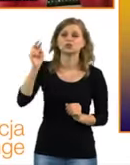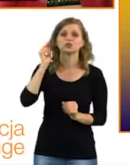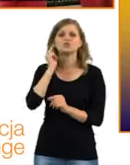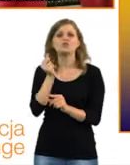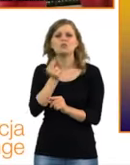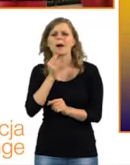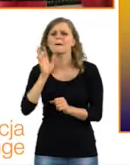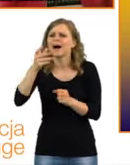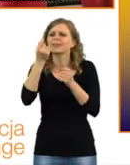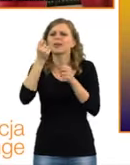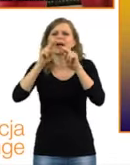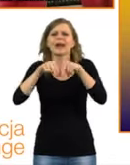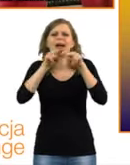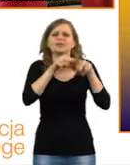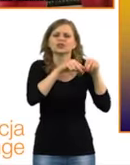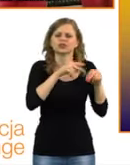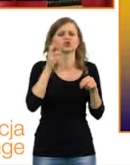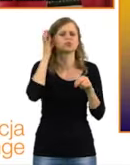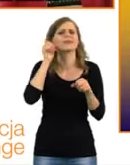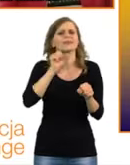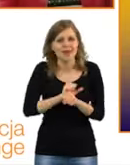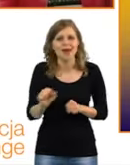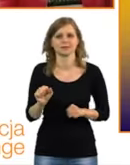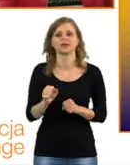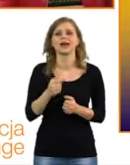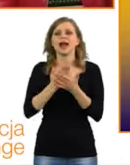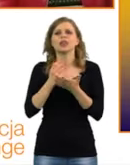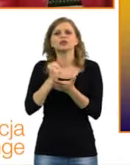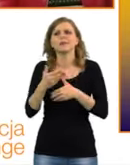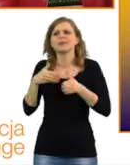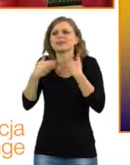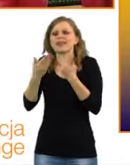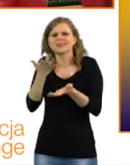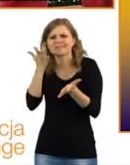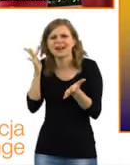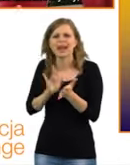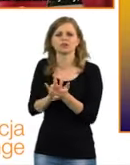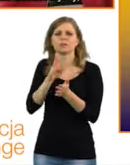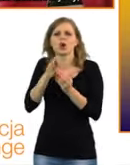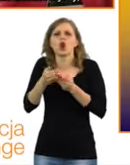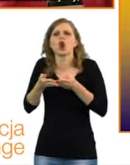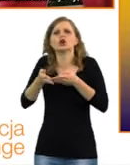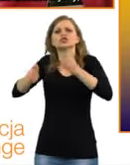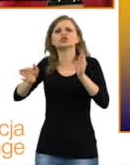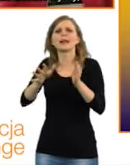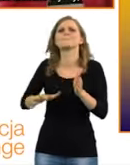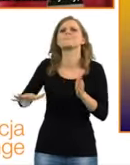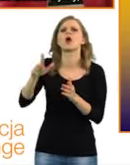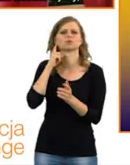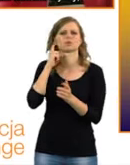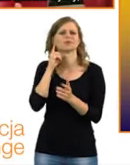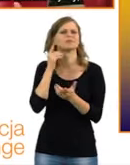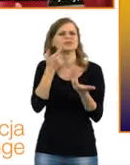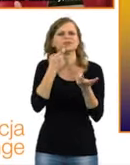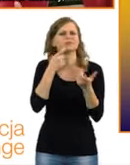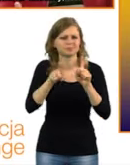resztki słuchowe. Należy je tylko uwrażliwić i rozszerzyć pole słuchowe. Co to znaczy? Że jeżeli